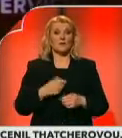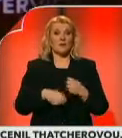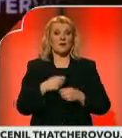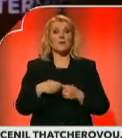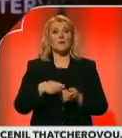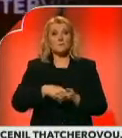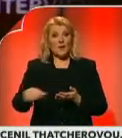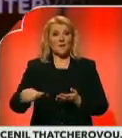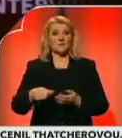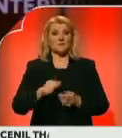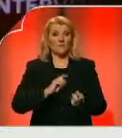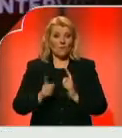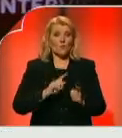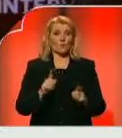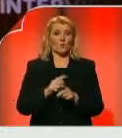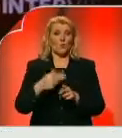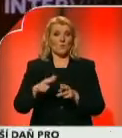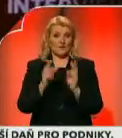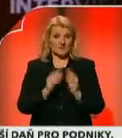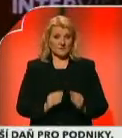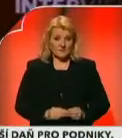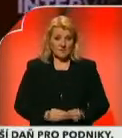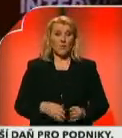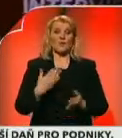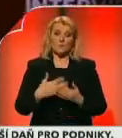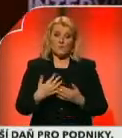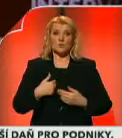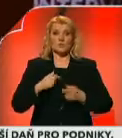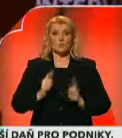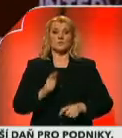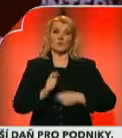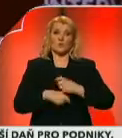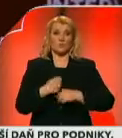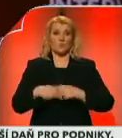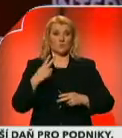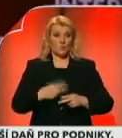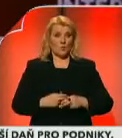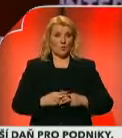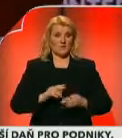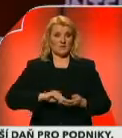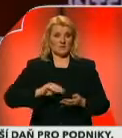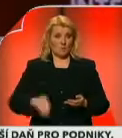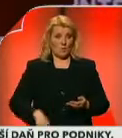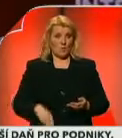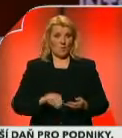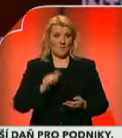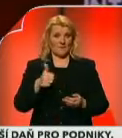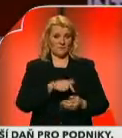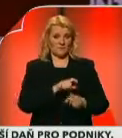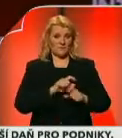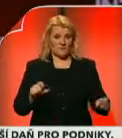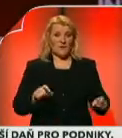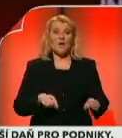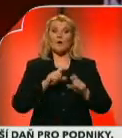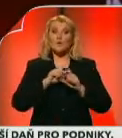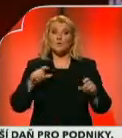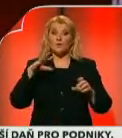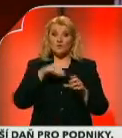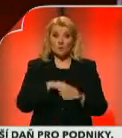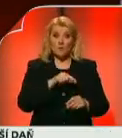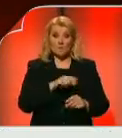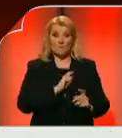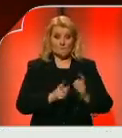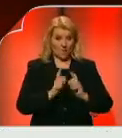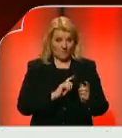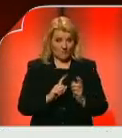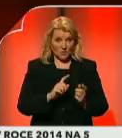toho systému. A to je také důvod, proč jsme byli nuceni ukončit smluvní vztah s tím původním dodavatelem, protože tam se kromě provozu, který